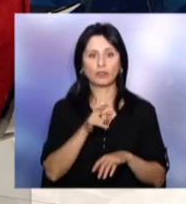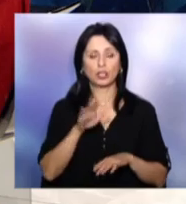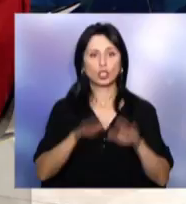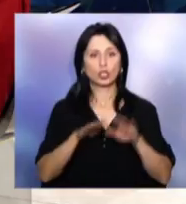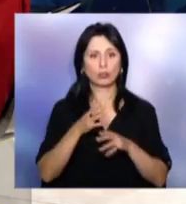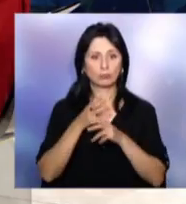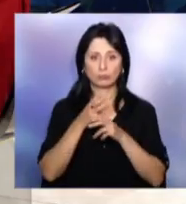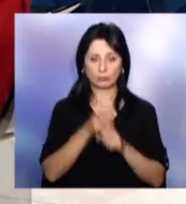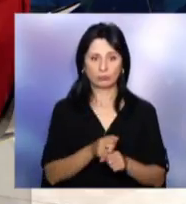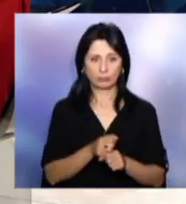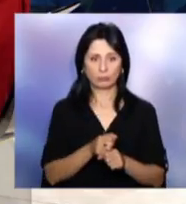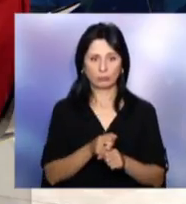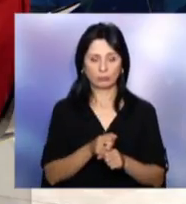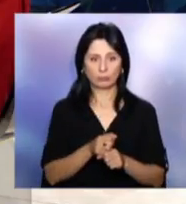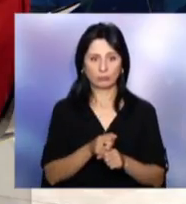წონაში იკლებენ და